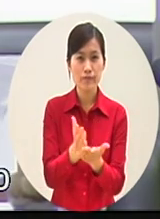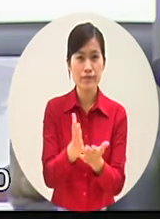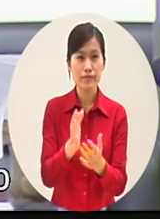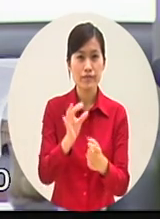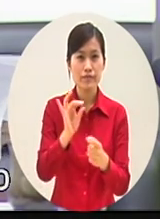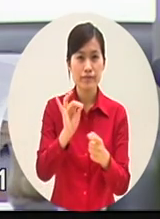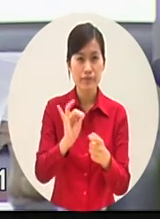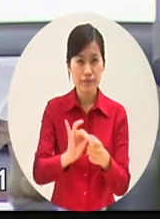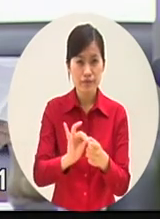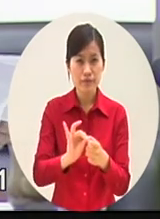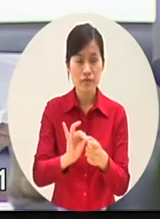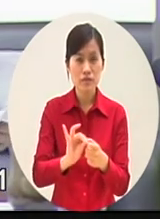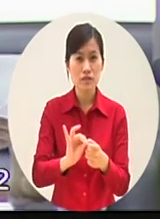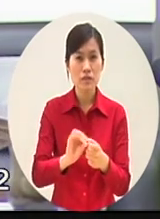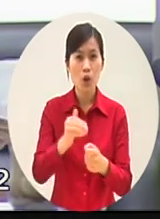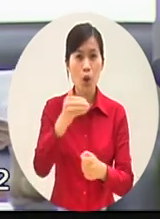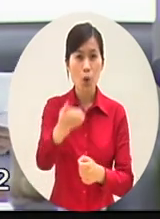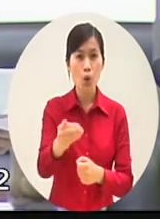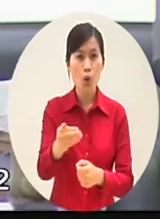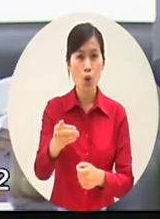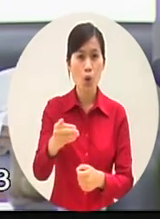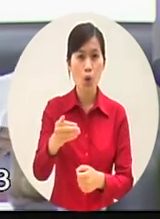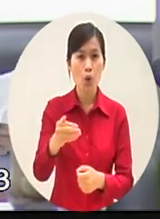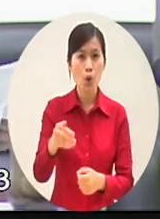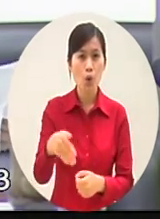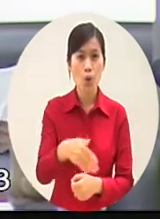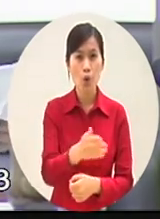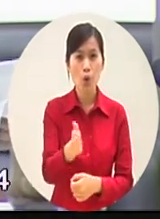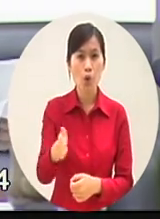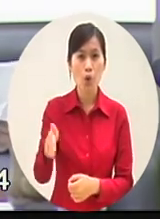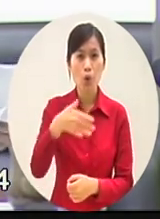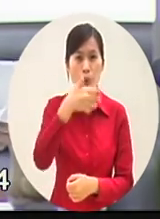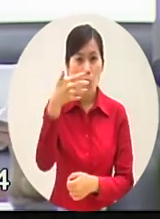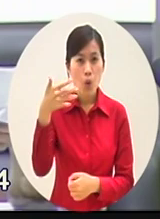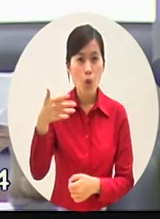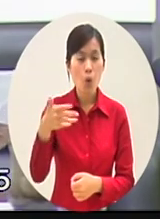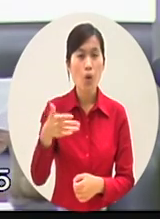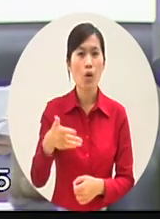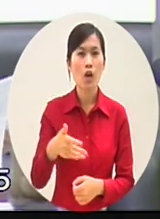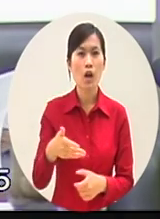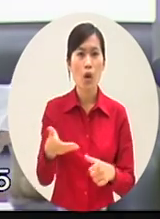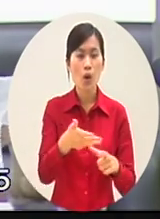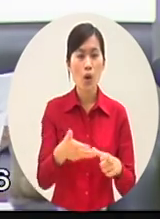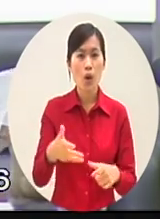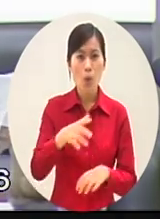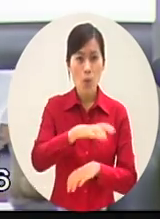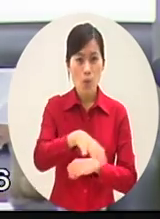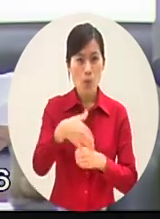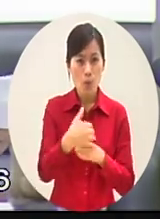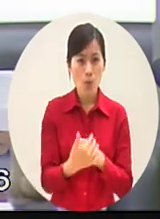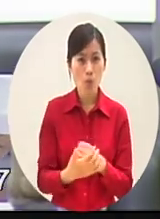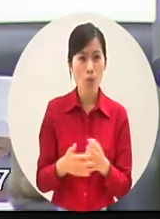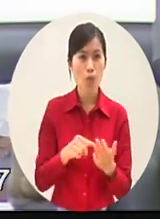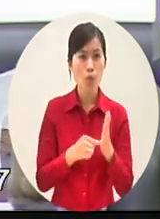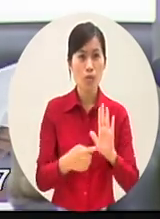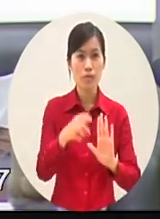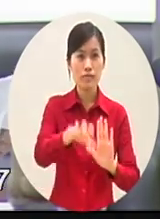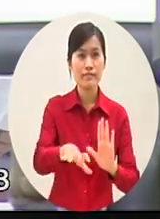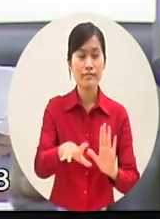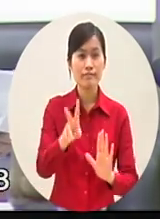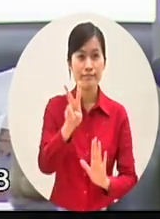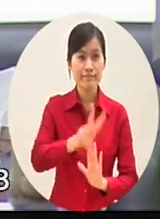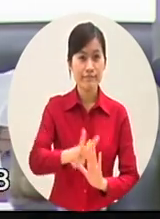吼，九曲塘吼有一个环保示范区，好争取到了我们的全台第二名的那个2000万